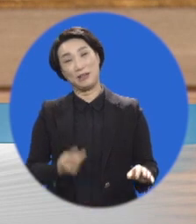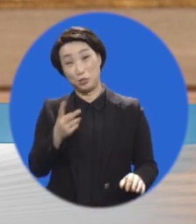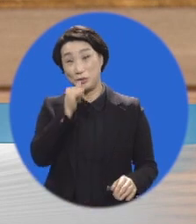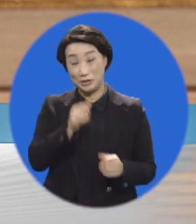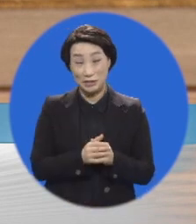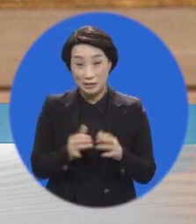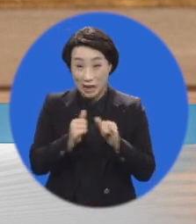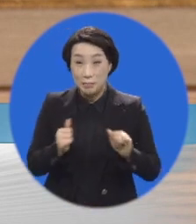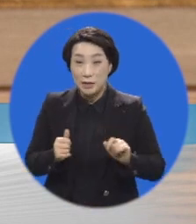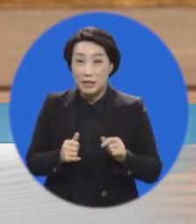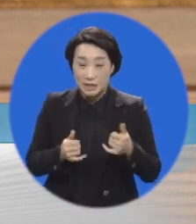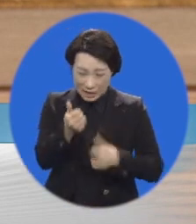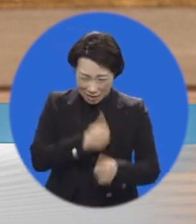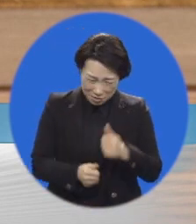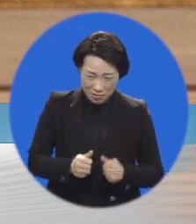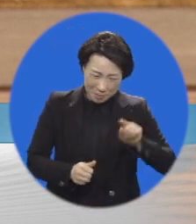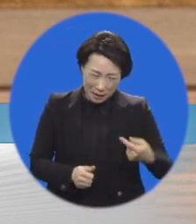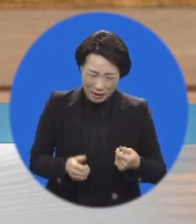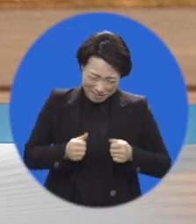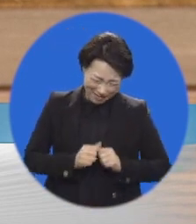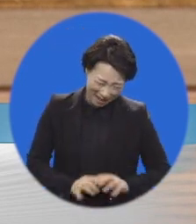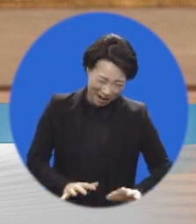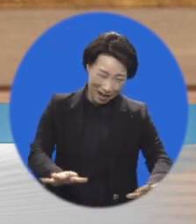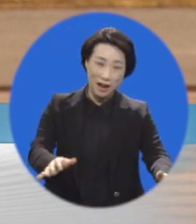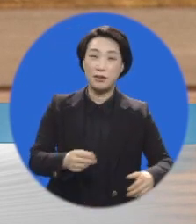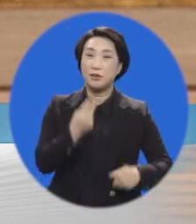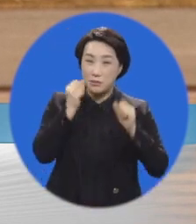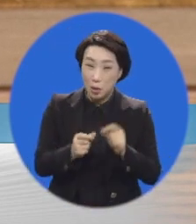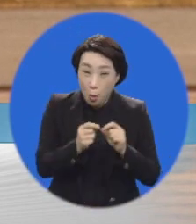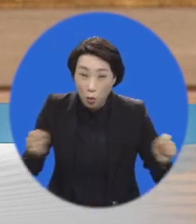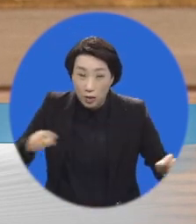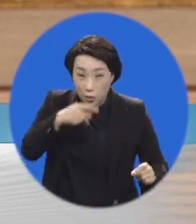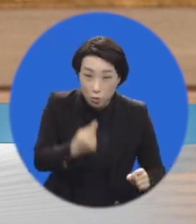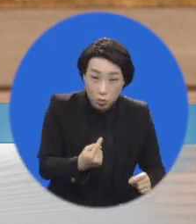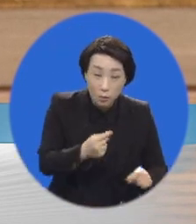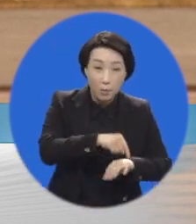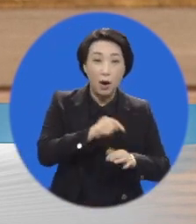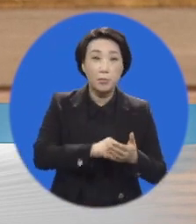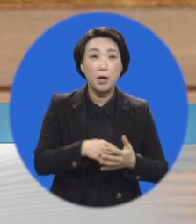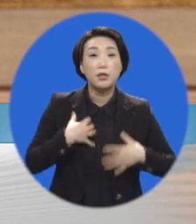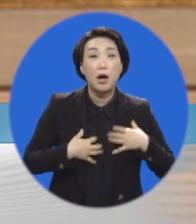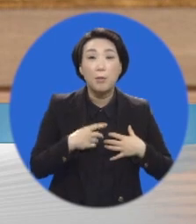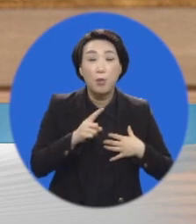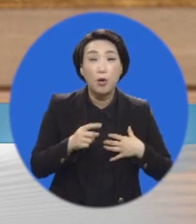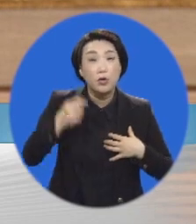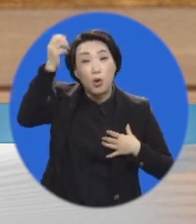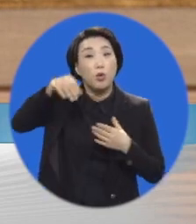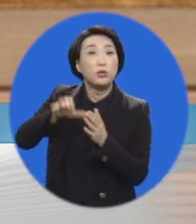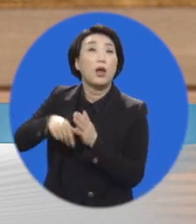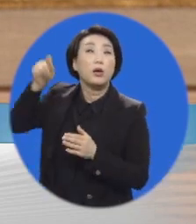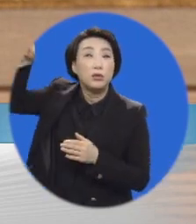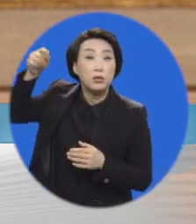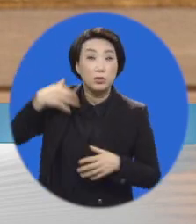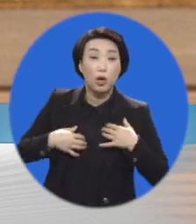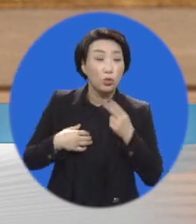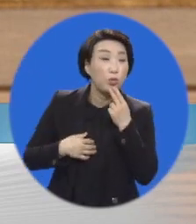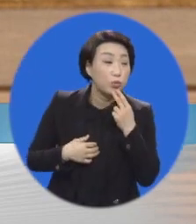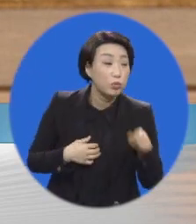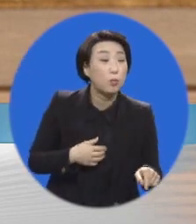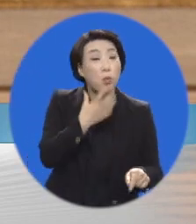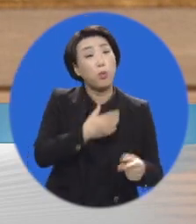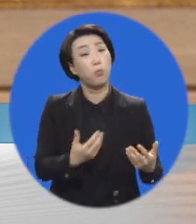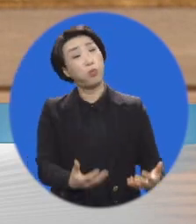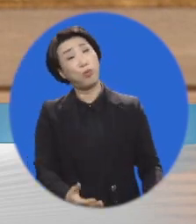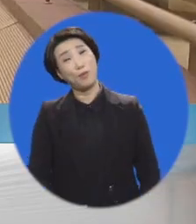사람이 일백자손을 얻고 장수할지라도 심령의 낙이, 영혼의 낙이 없다면 무엇이 복되다